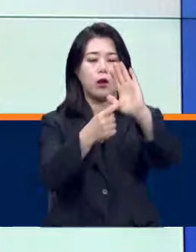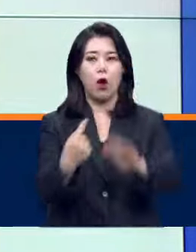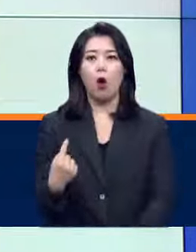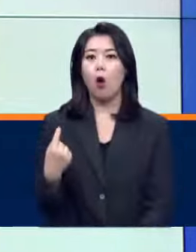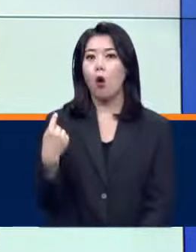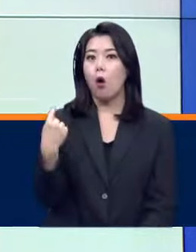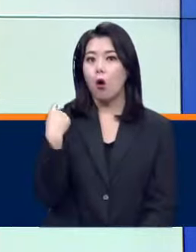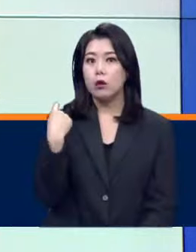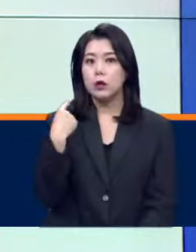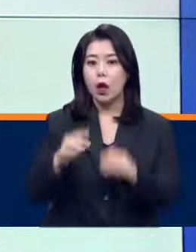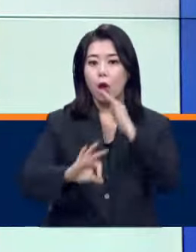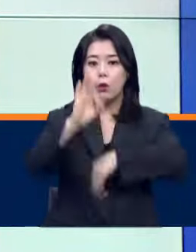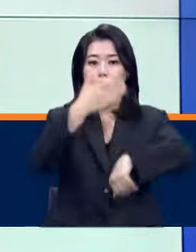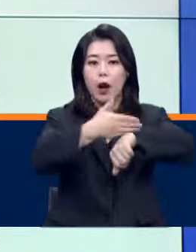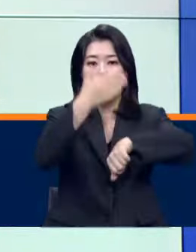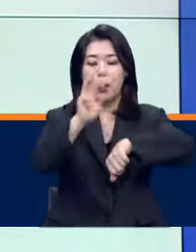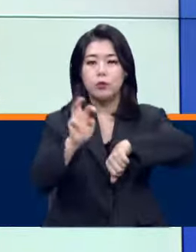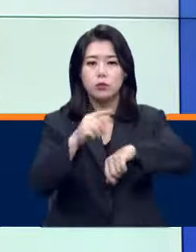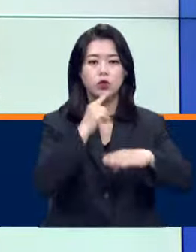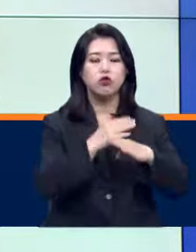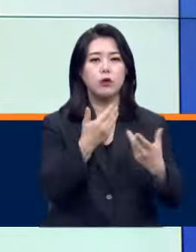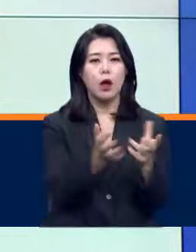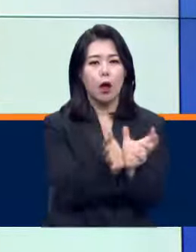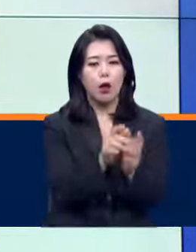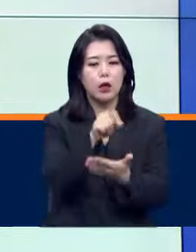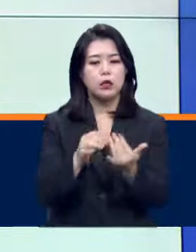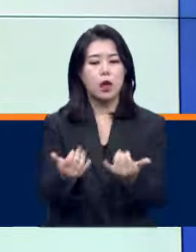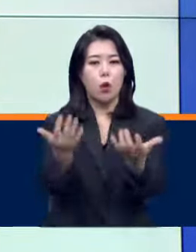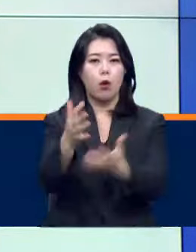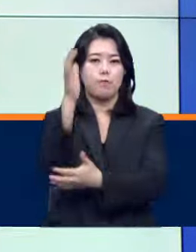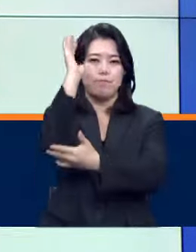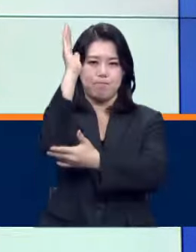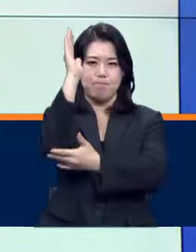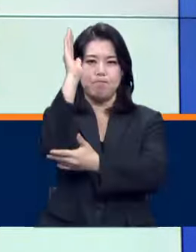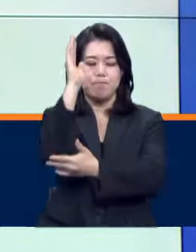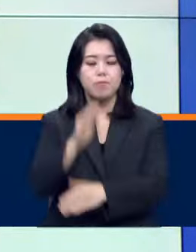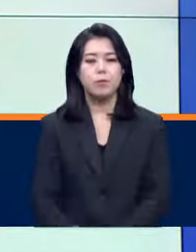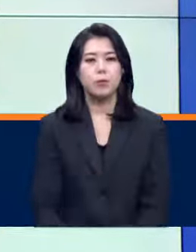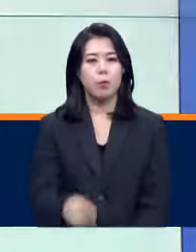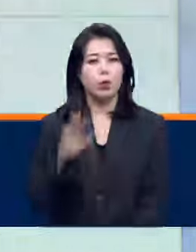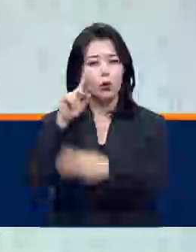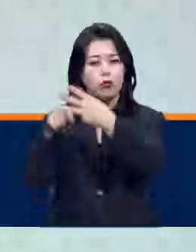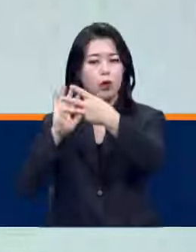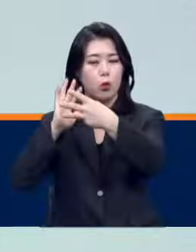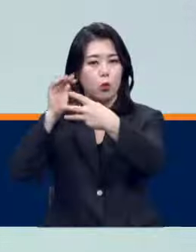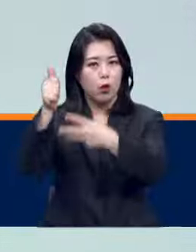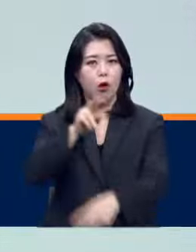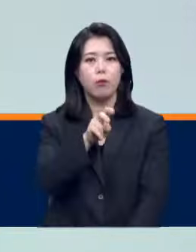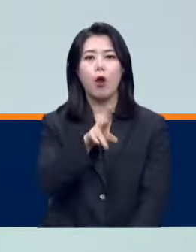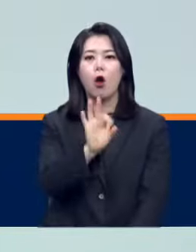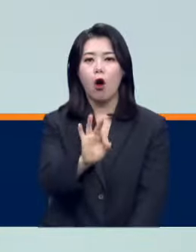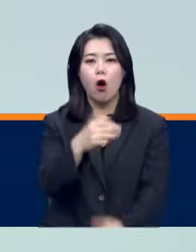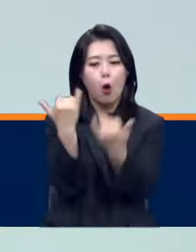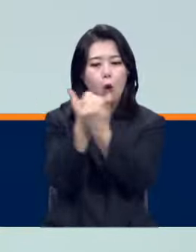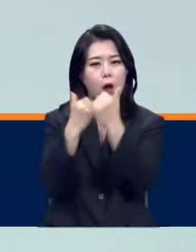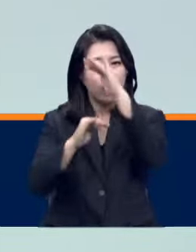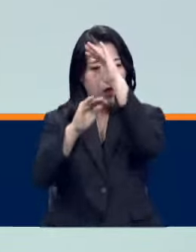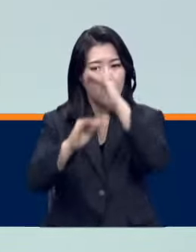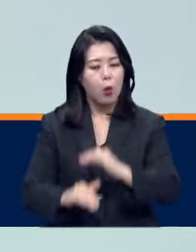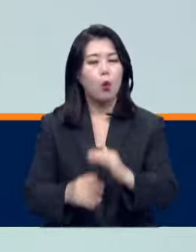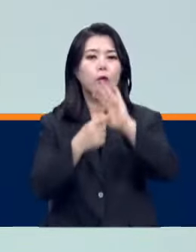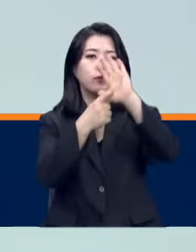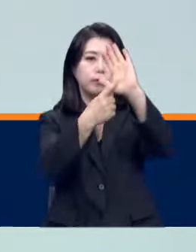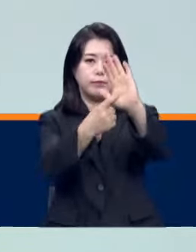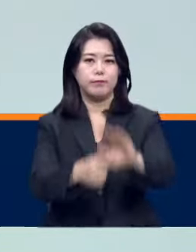민주당이 긴급 기자 회견을 열었습니다 그리고 무엇을 했느냐이 대통령과 명태 씨의 통화 내용을 직접